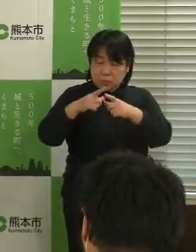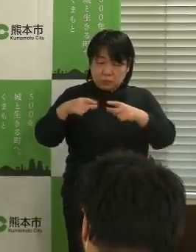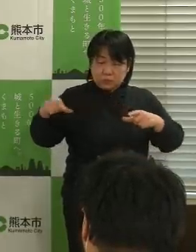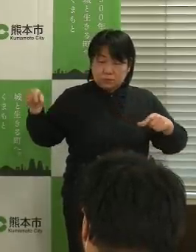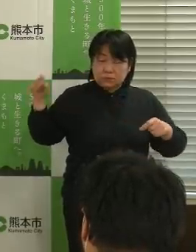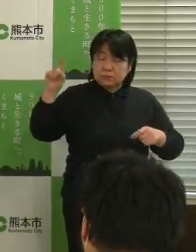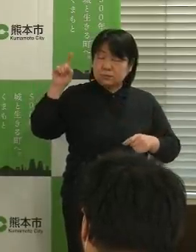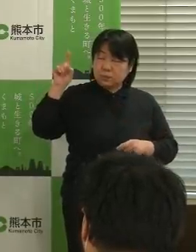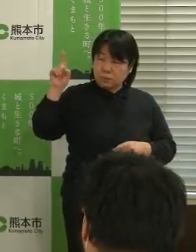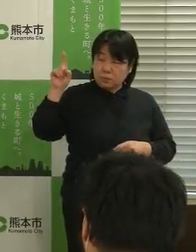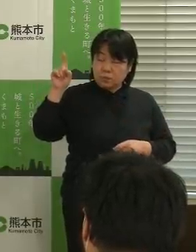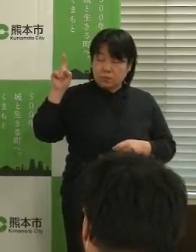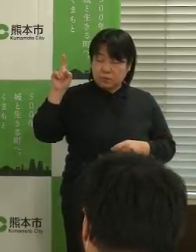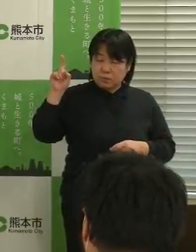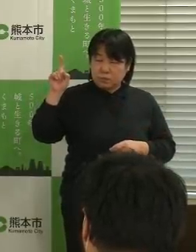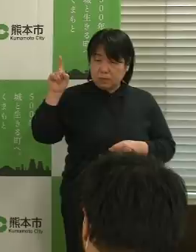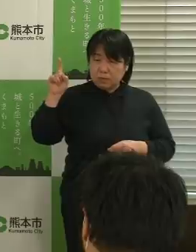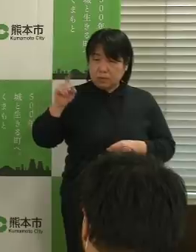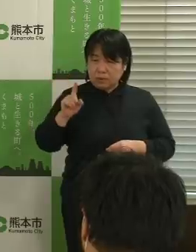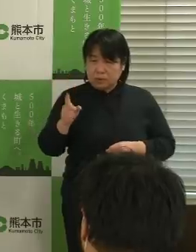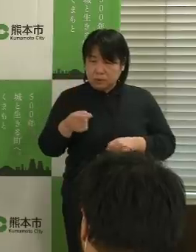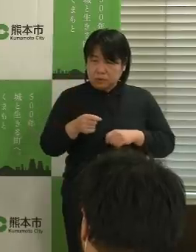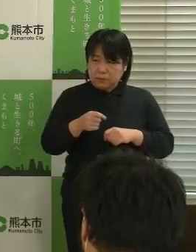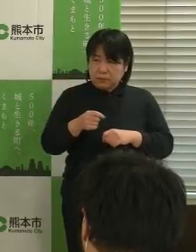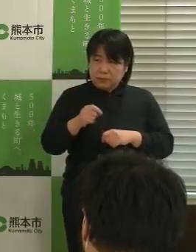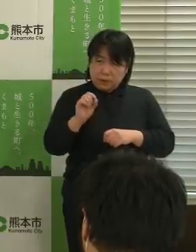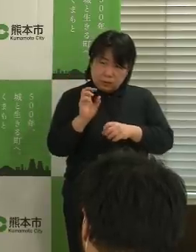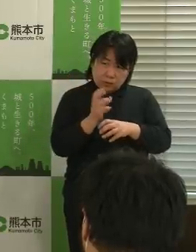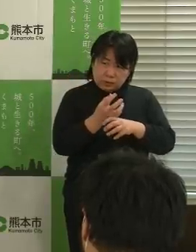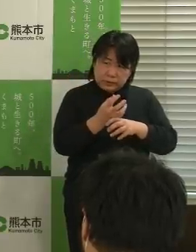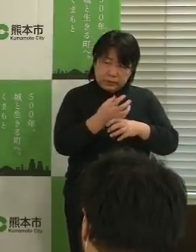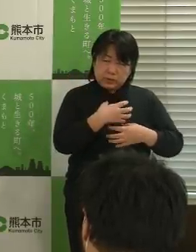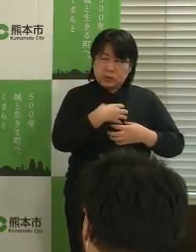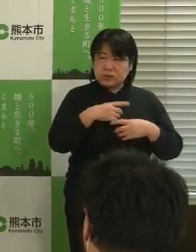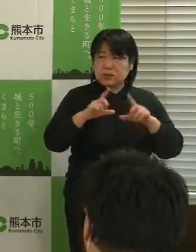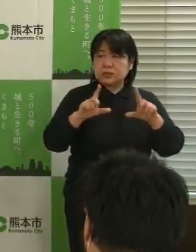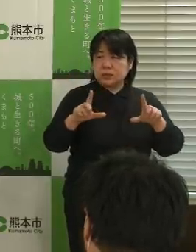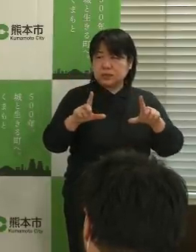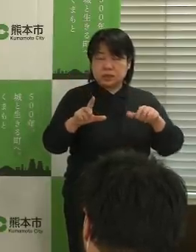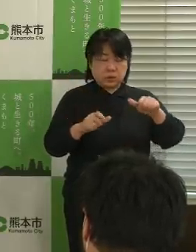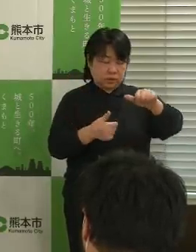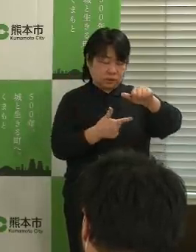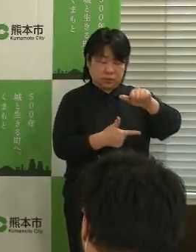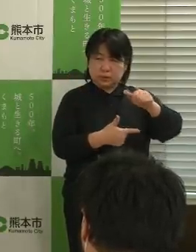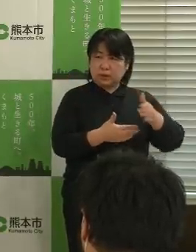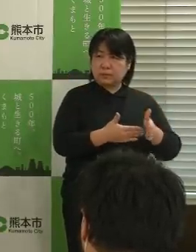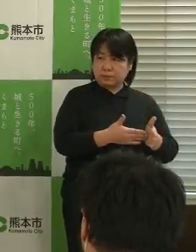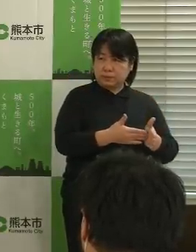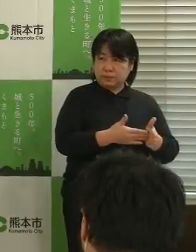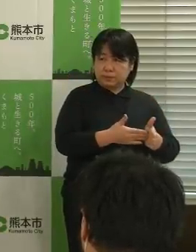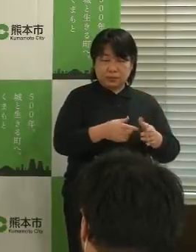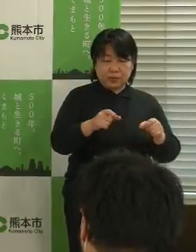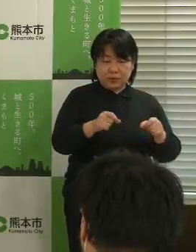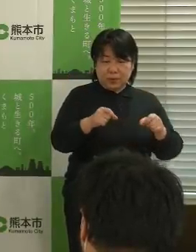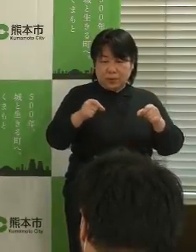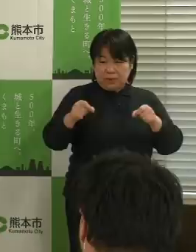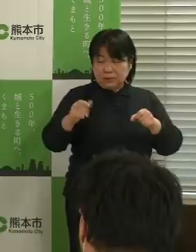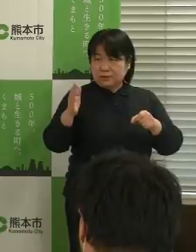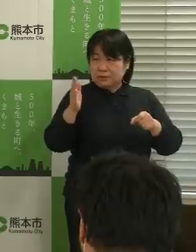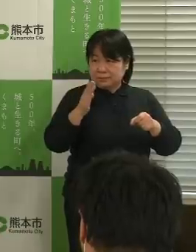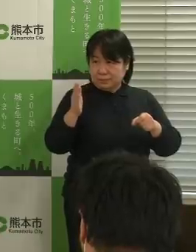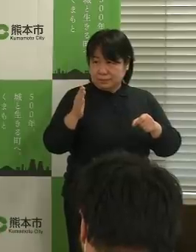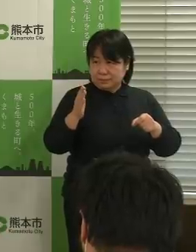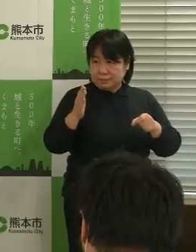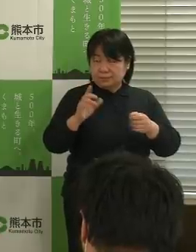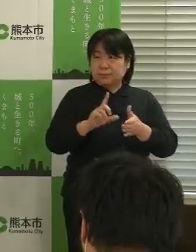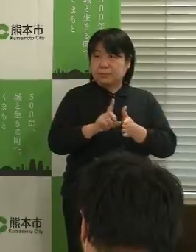の今緊急事態宣言、まあ、5月6日までということになってますが、これも延長をされないということにな